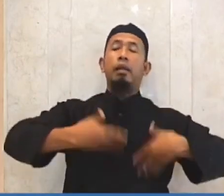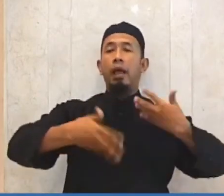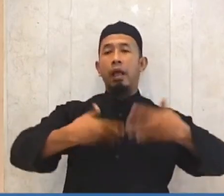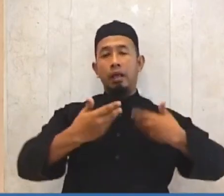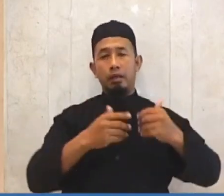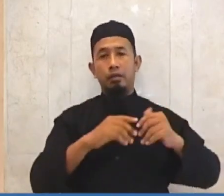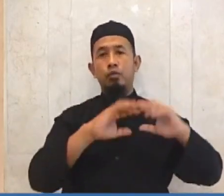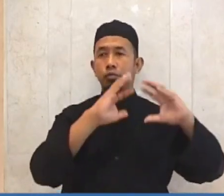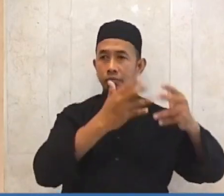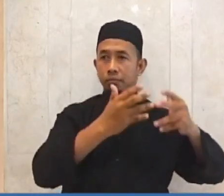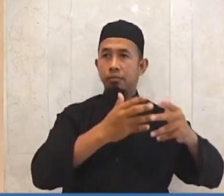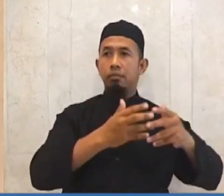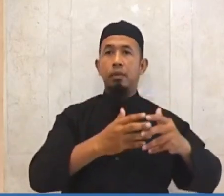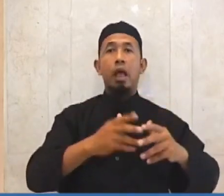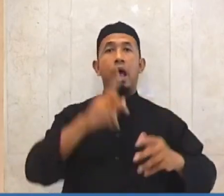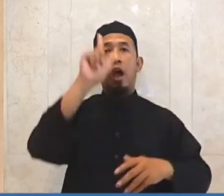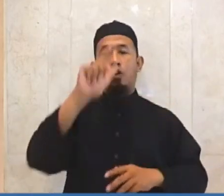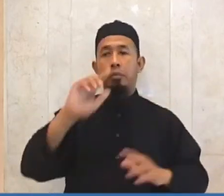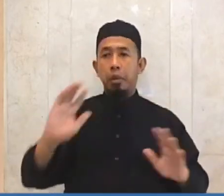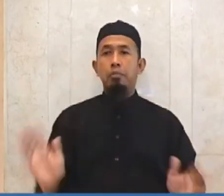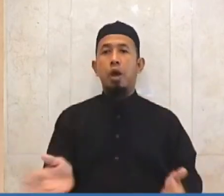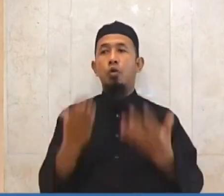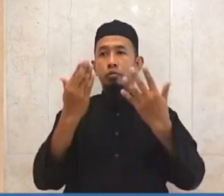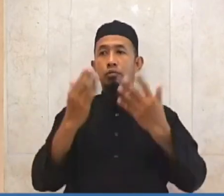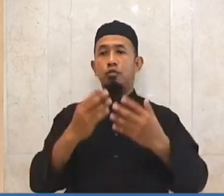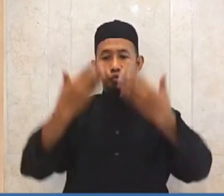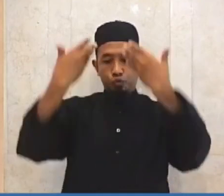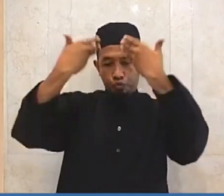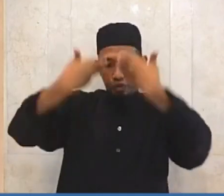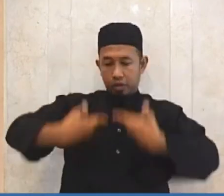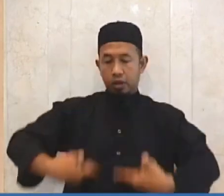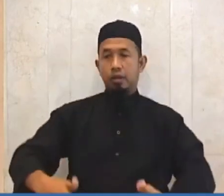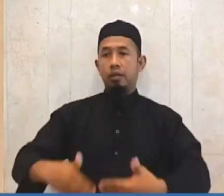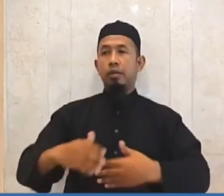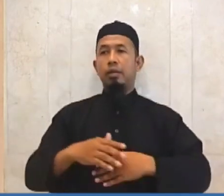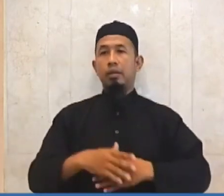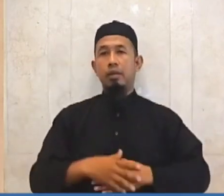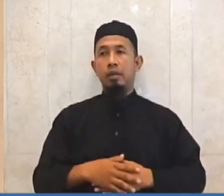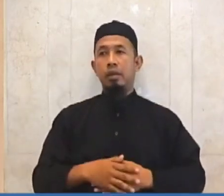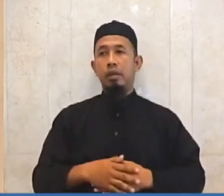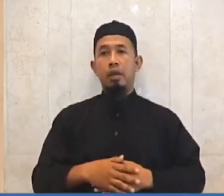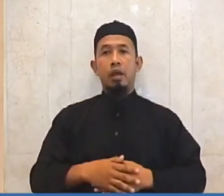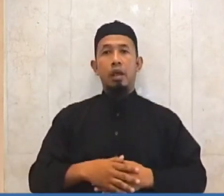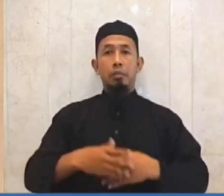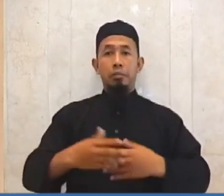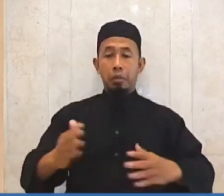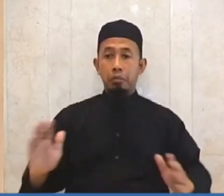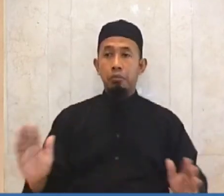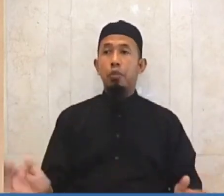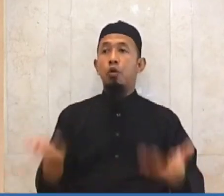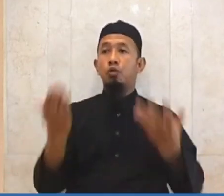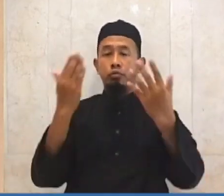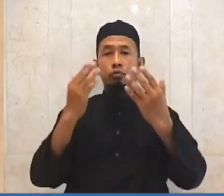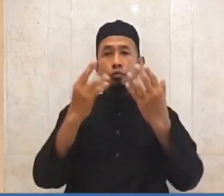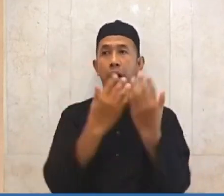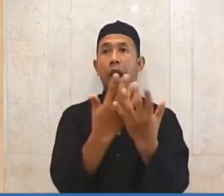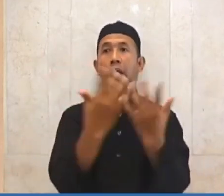kita membangun material membangun fisik membangun raga